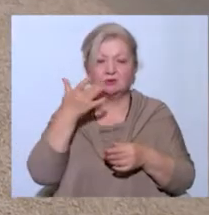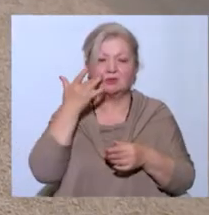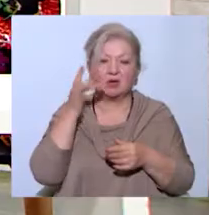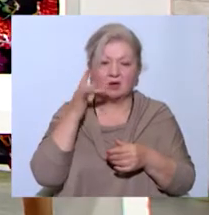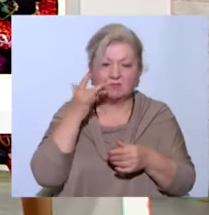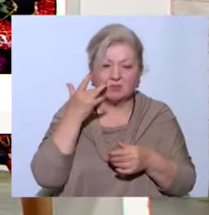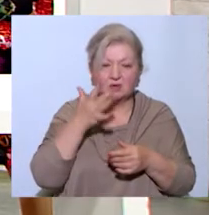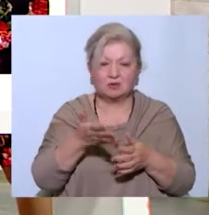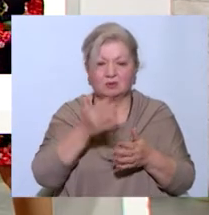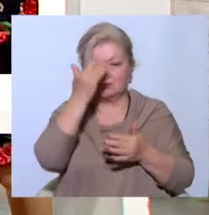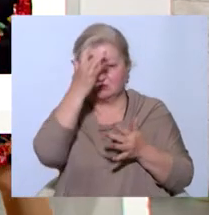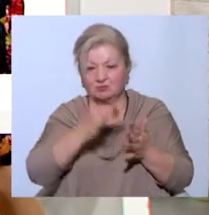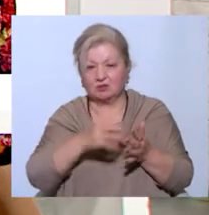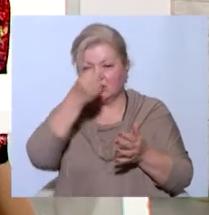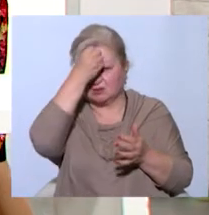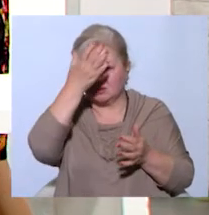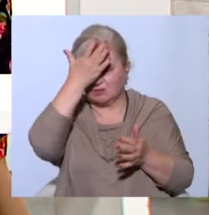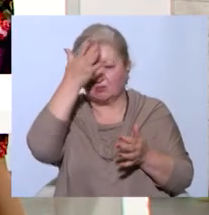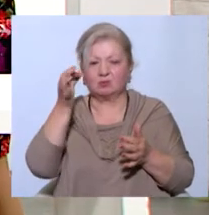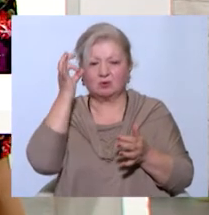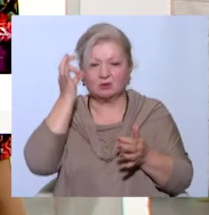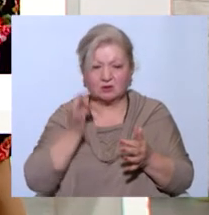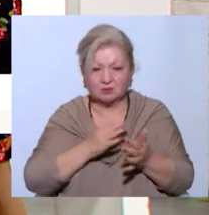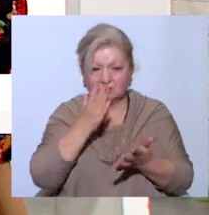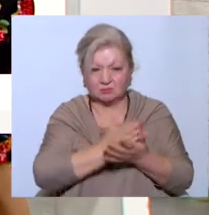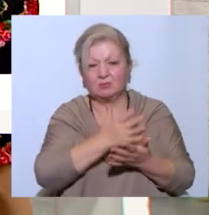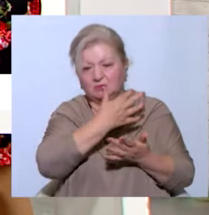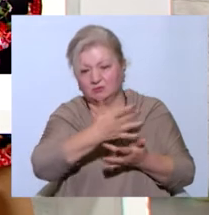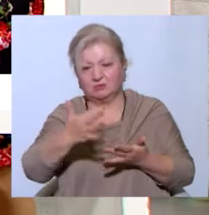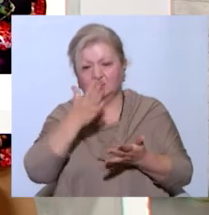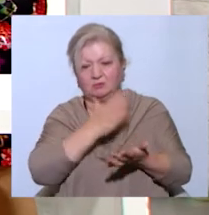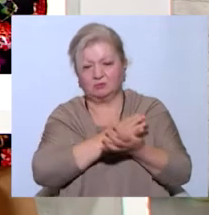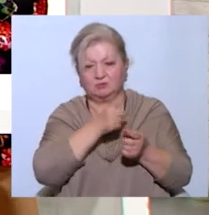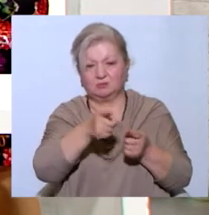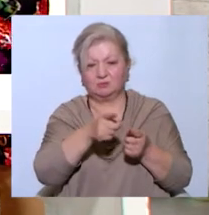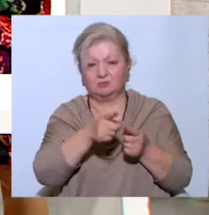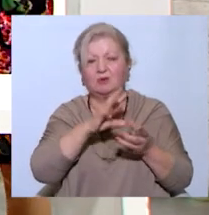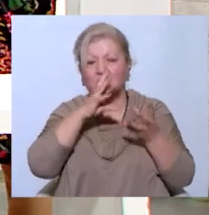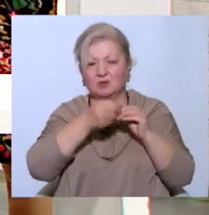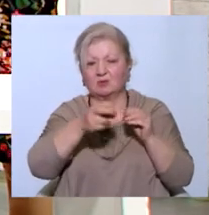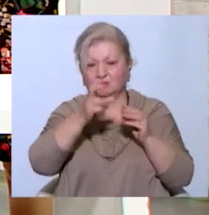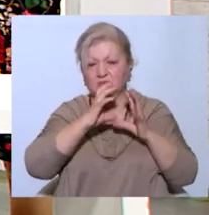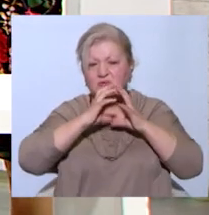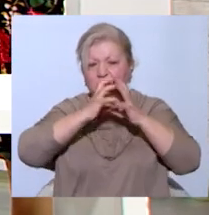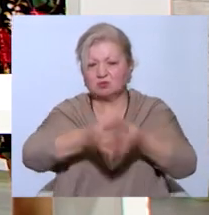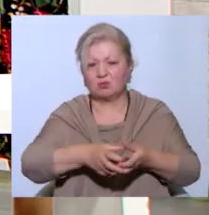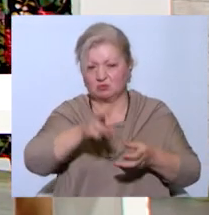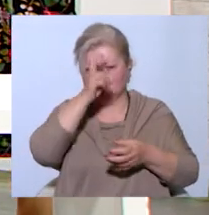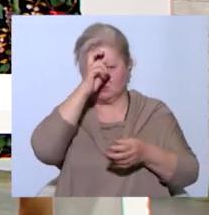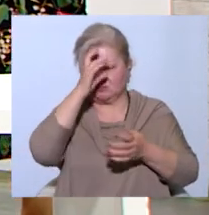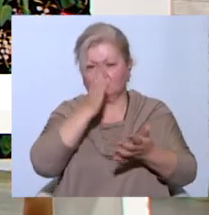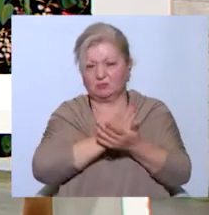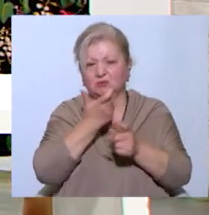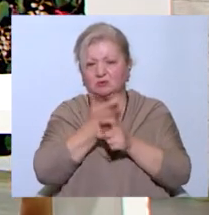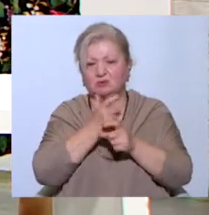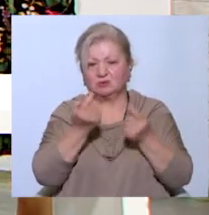რა თქმა უნდა, ჩამოთვლილია იაპონია, გერმანია და ასე შემდეგ. და რა თქმა უნდა, მთელი მსოფლიოს სხვა ქვეყნები, რომელსაც საკმაოდ დიდი წილი